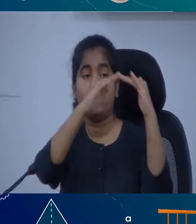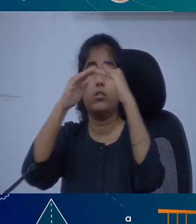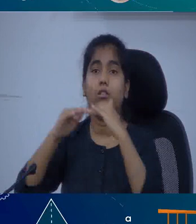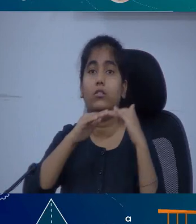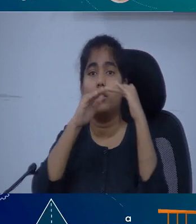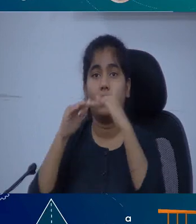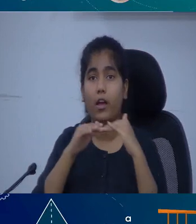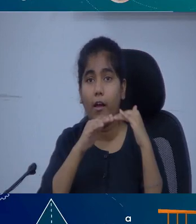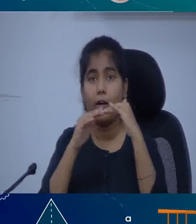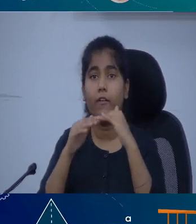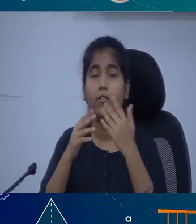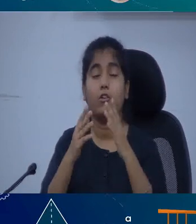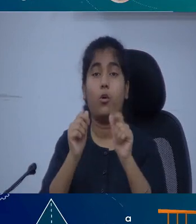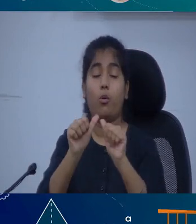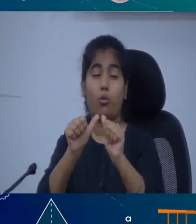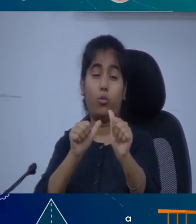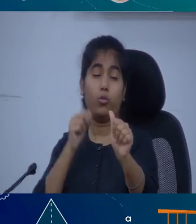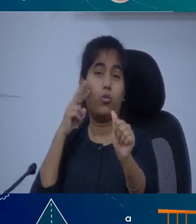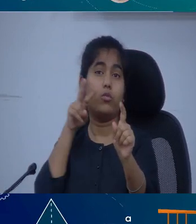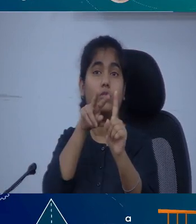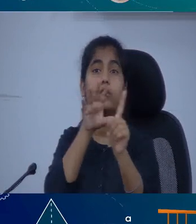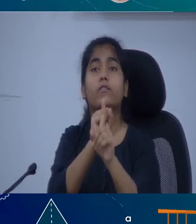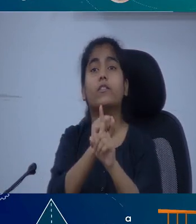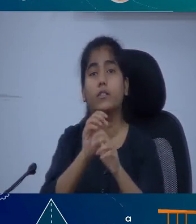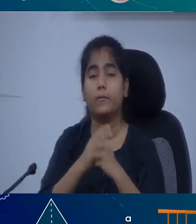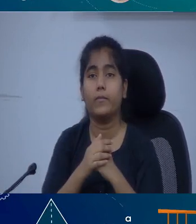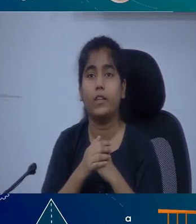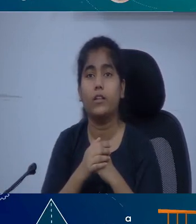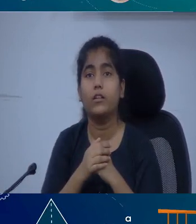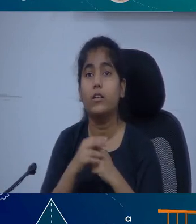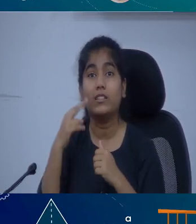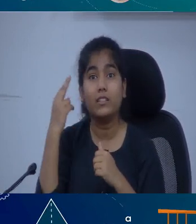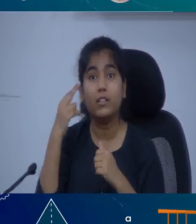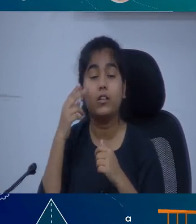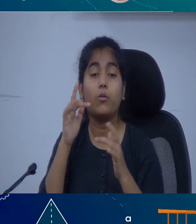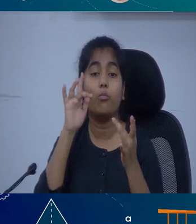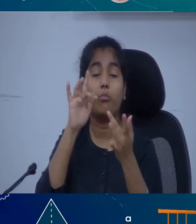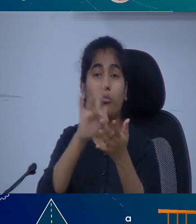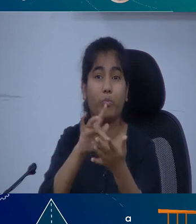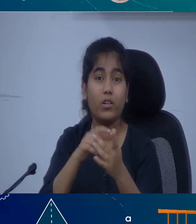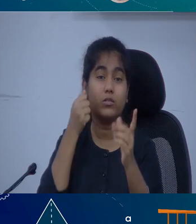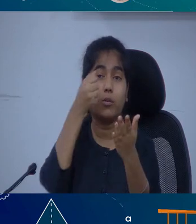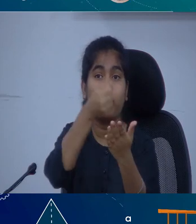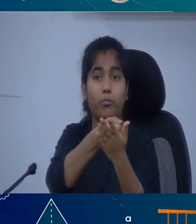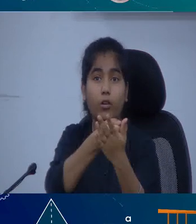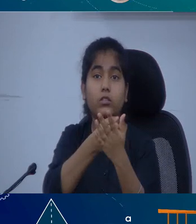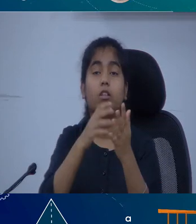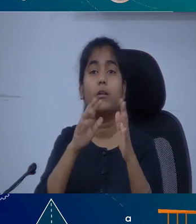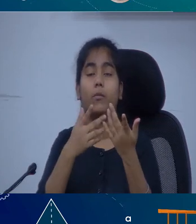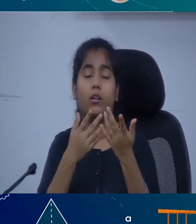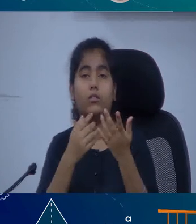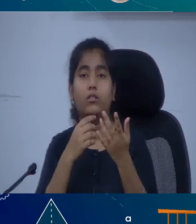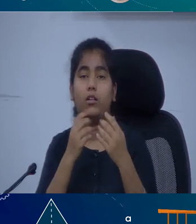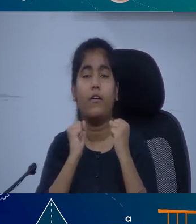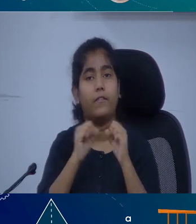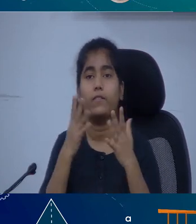वॉशरूम है. और अगर आप सुगम्यता दे रहे हैं तो उनके इंटरनेशनल स्टैंडर्ड्स हैं, उनके इंटरनेशनल साइनेजेस हैं जो दूर से नज़र आ जाने चाहिए,